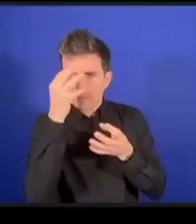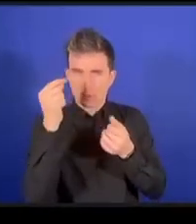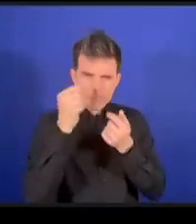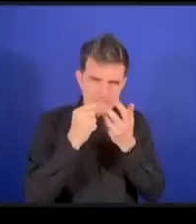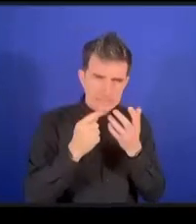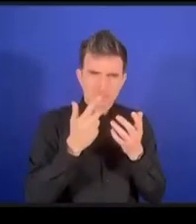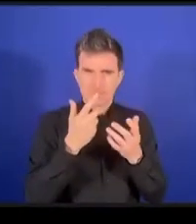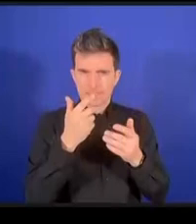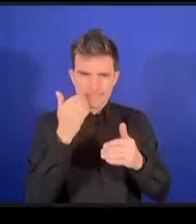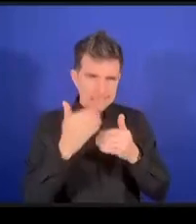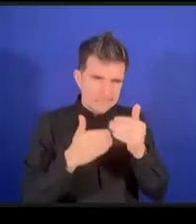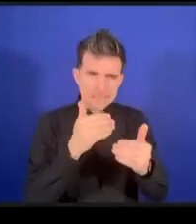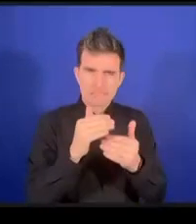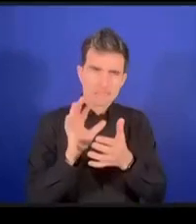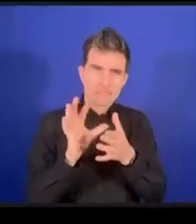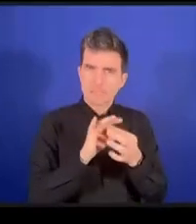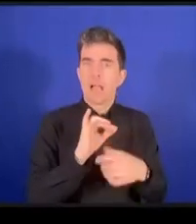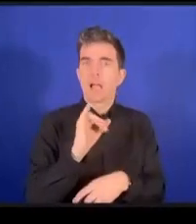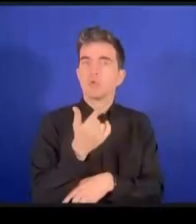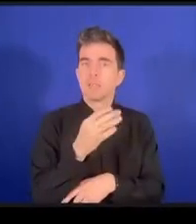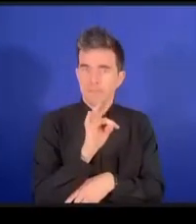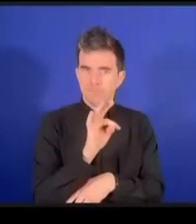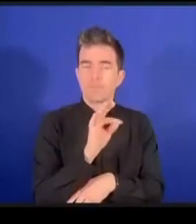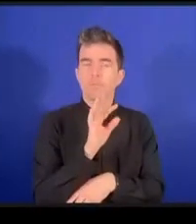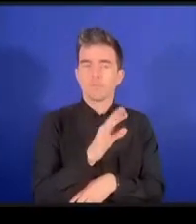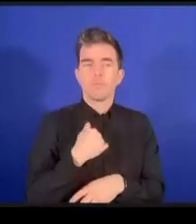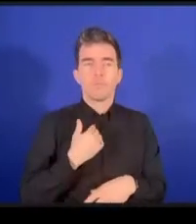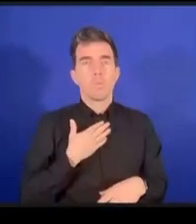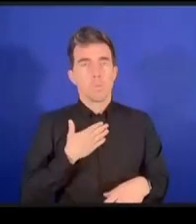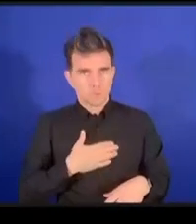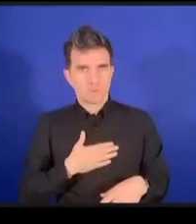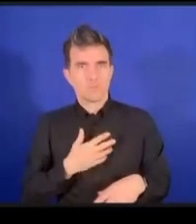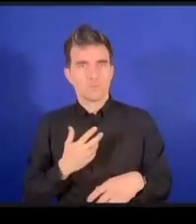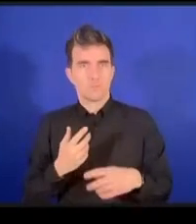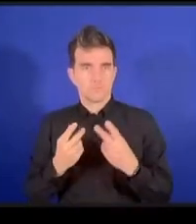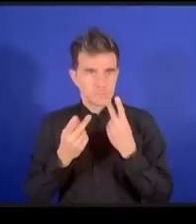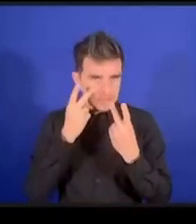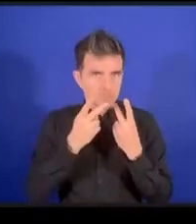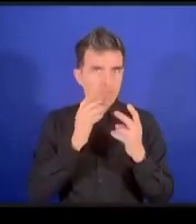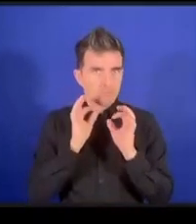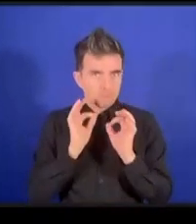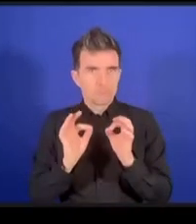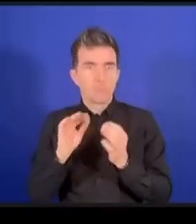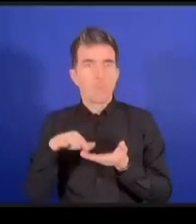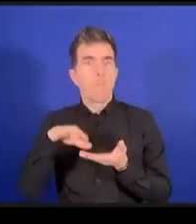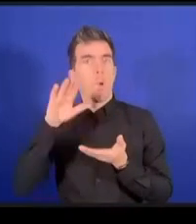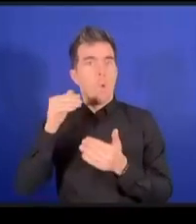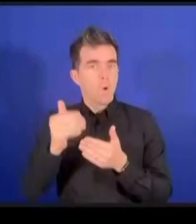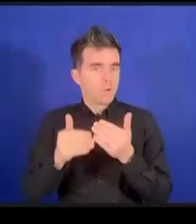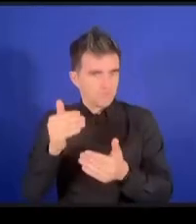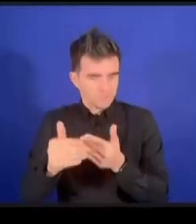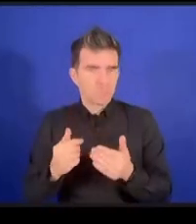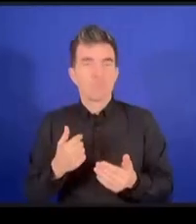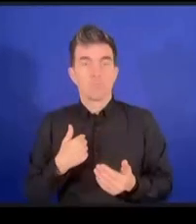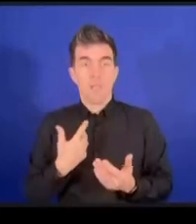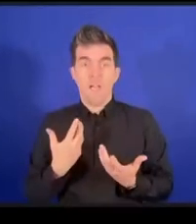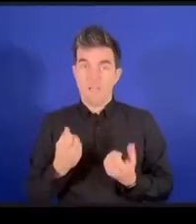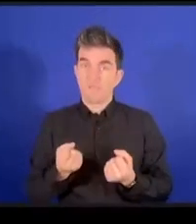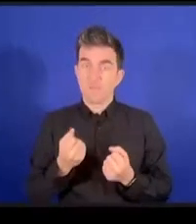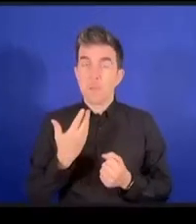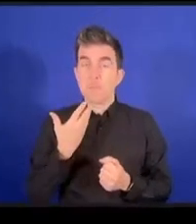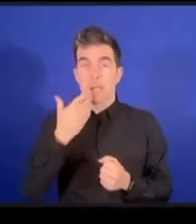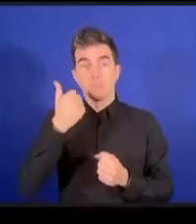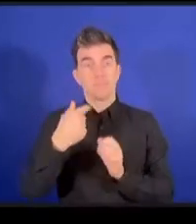традиционно близки к igf и мы можем с этого начать нам Конечно можно